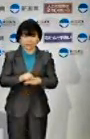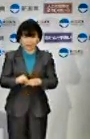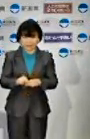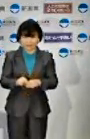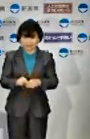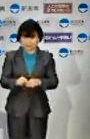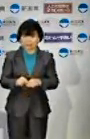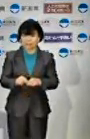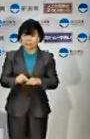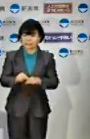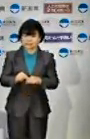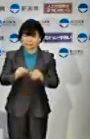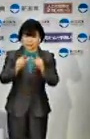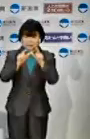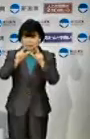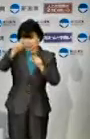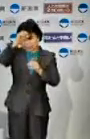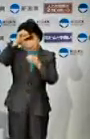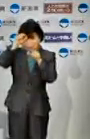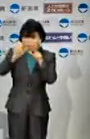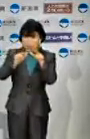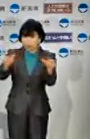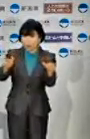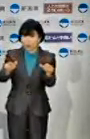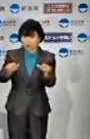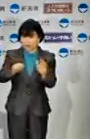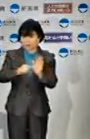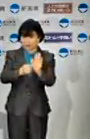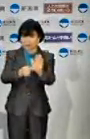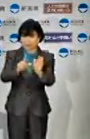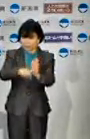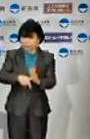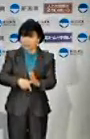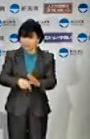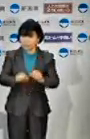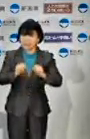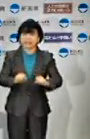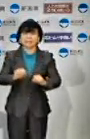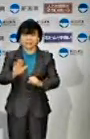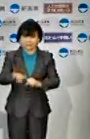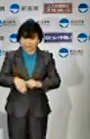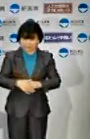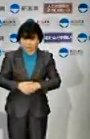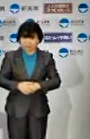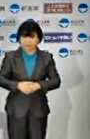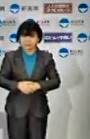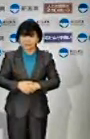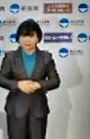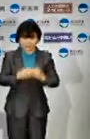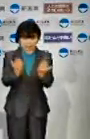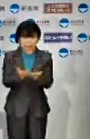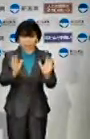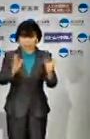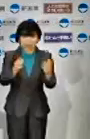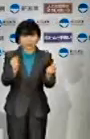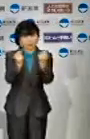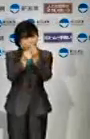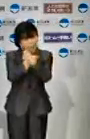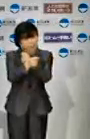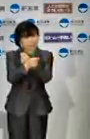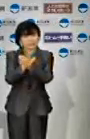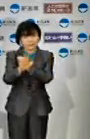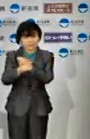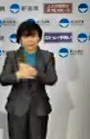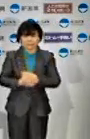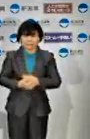した時にやっておりますので、全くないというのは誤解なんですけれども、いずれにしても、飲食業